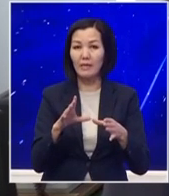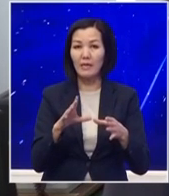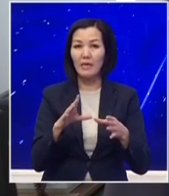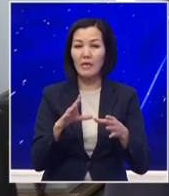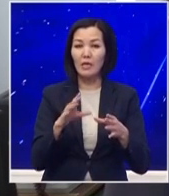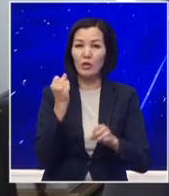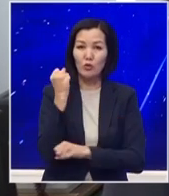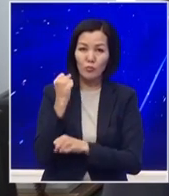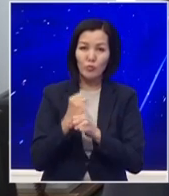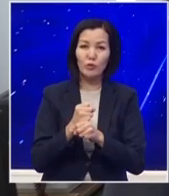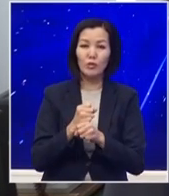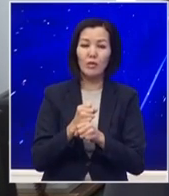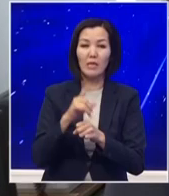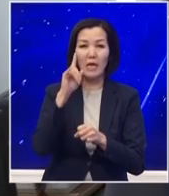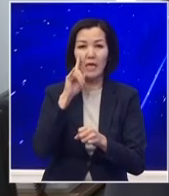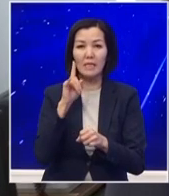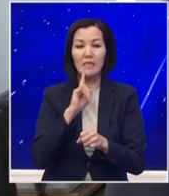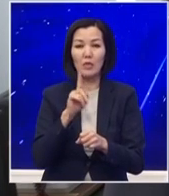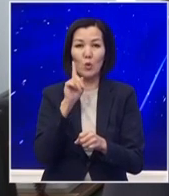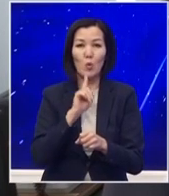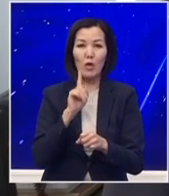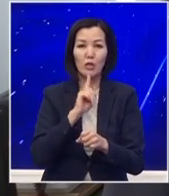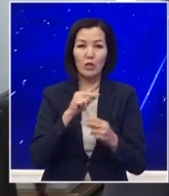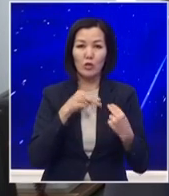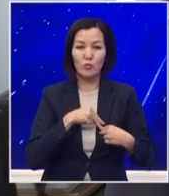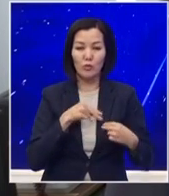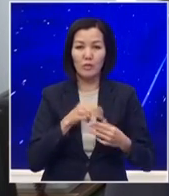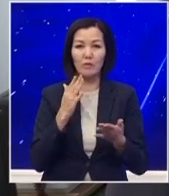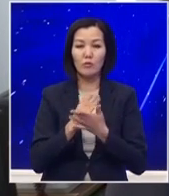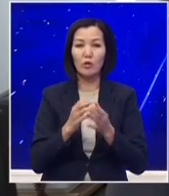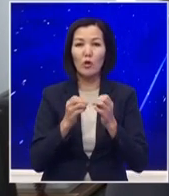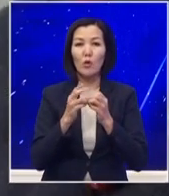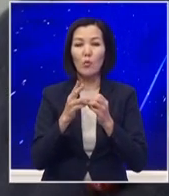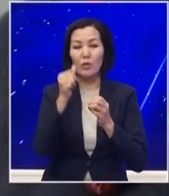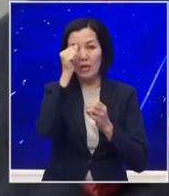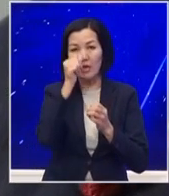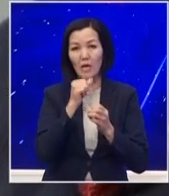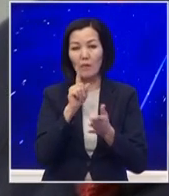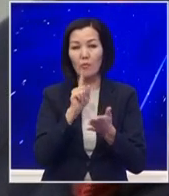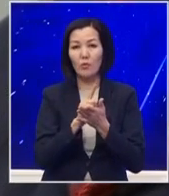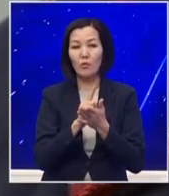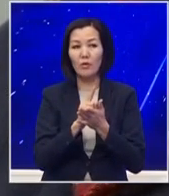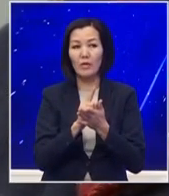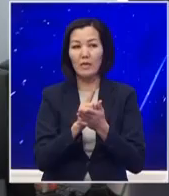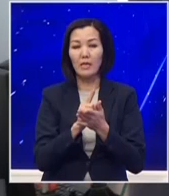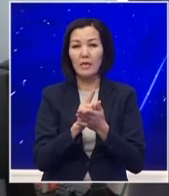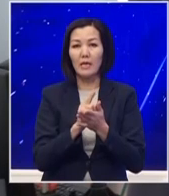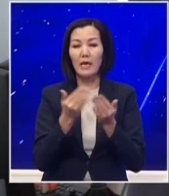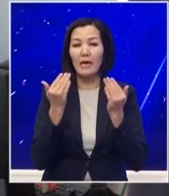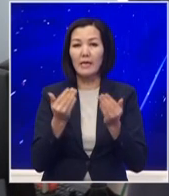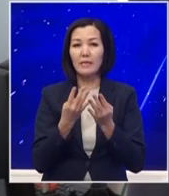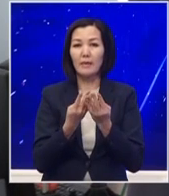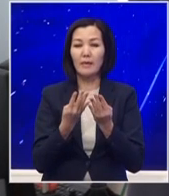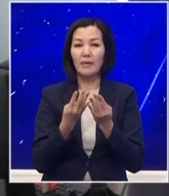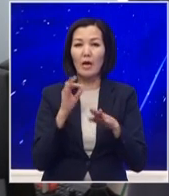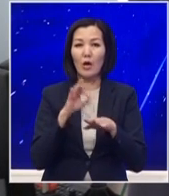келушінің Қазақстан Республикасының үзіліссіз уақытта тұруының ең ұзақ мерзімі 12 айдан аспауы тиіс. Отбасын біріктіру үшін, елде